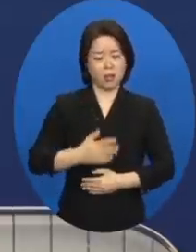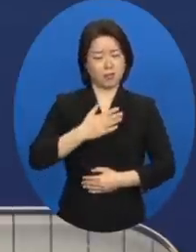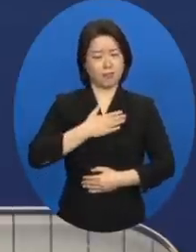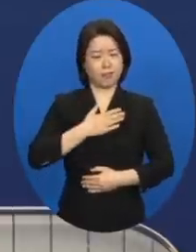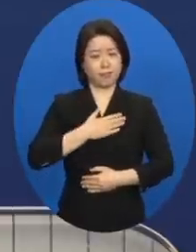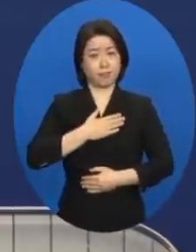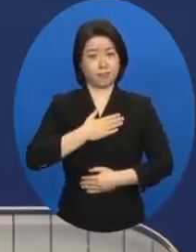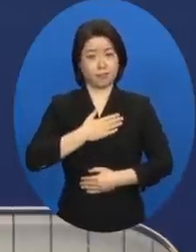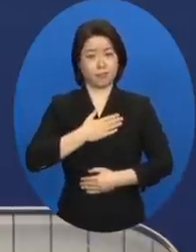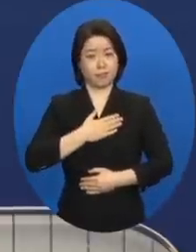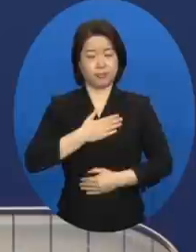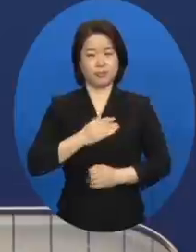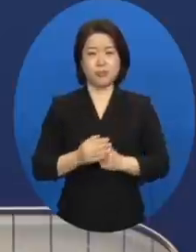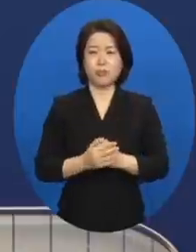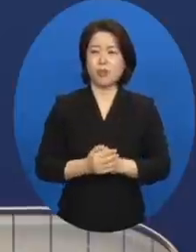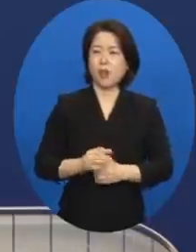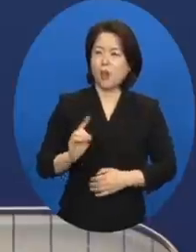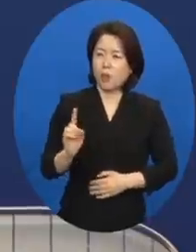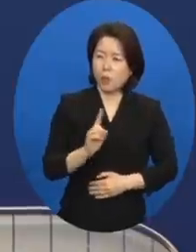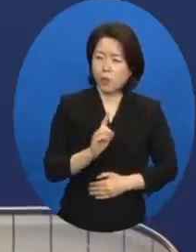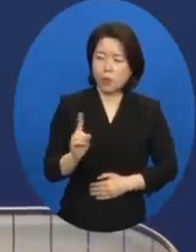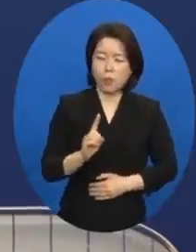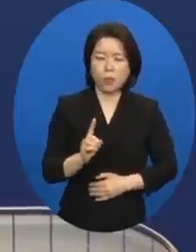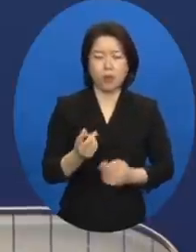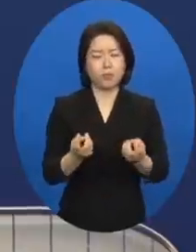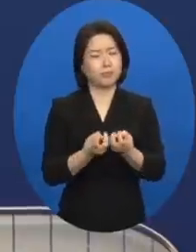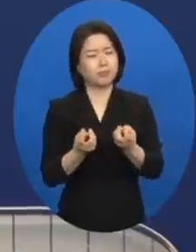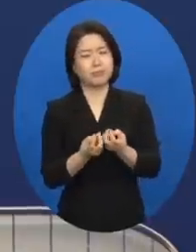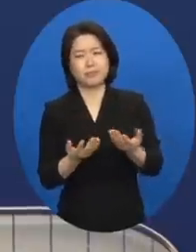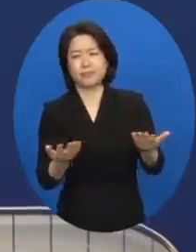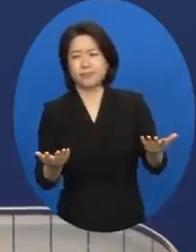내가 어찌 할 수